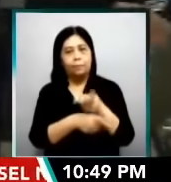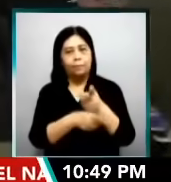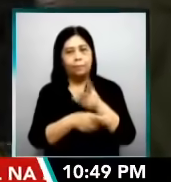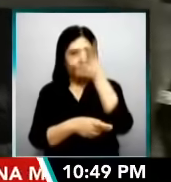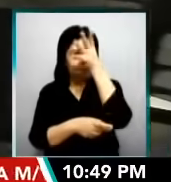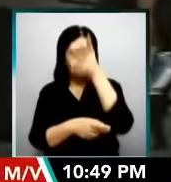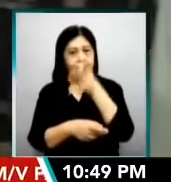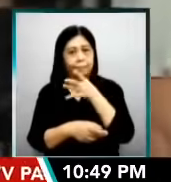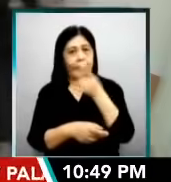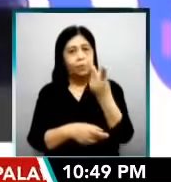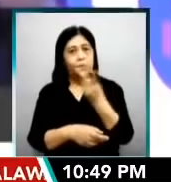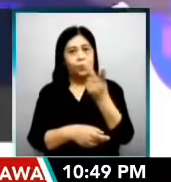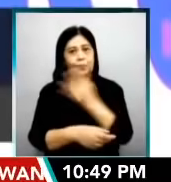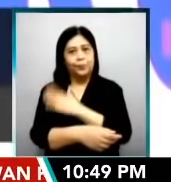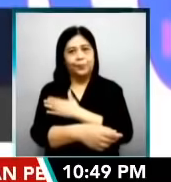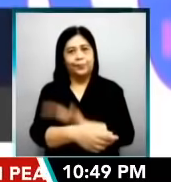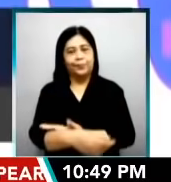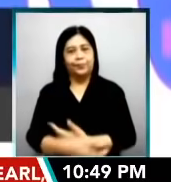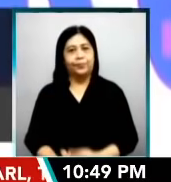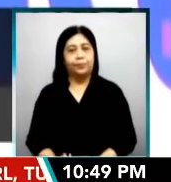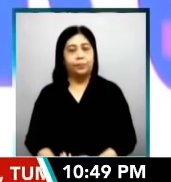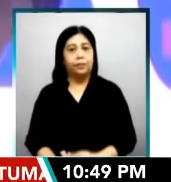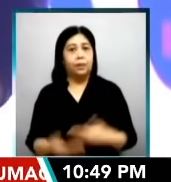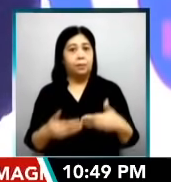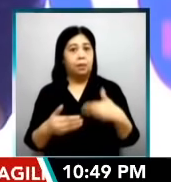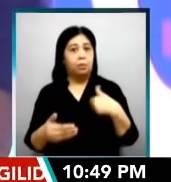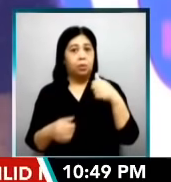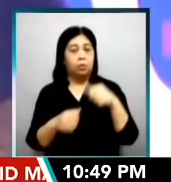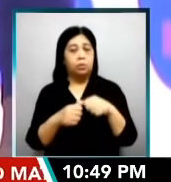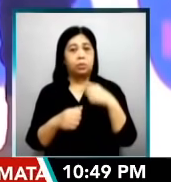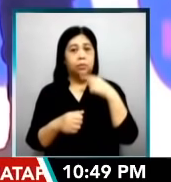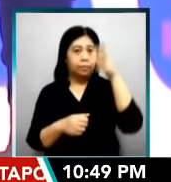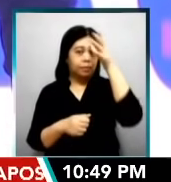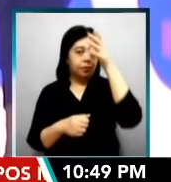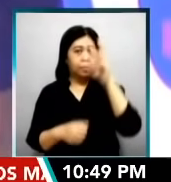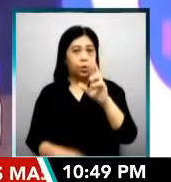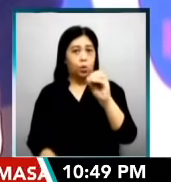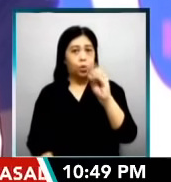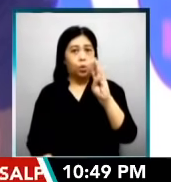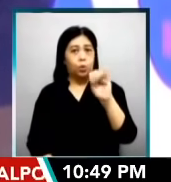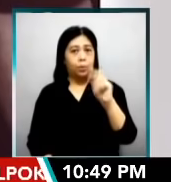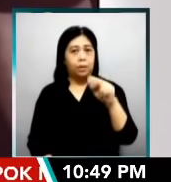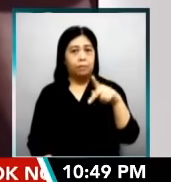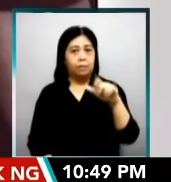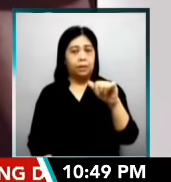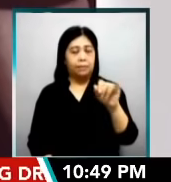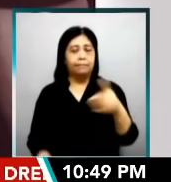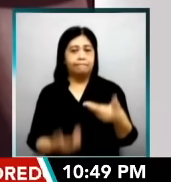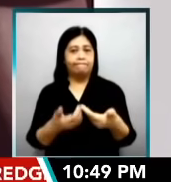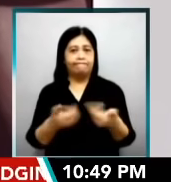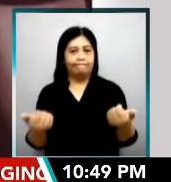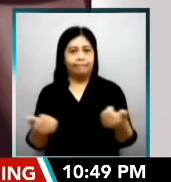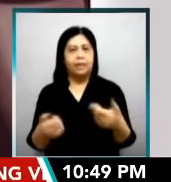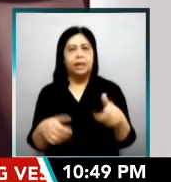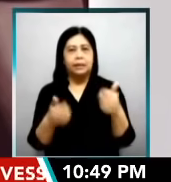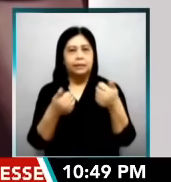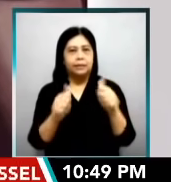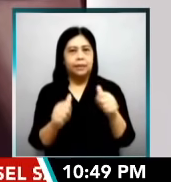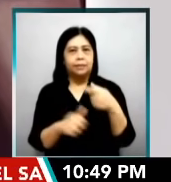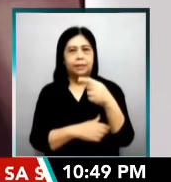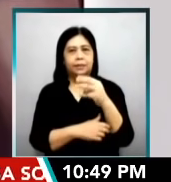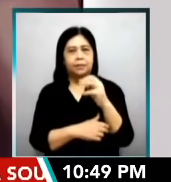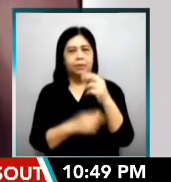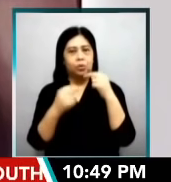anak. Bago nito, kinumpirma ng kanyang amang si Robin Padilla ang hiwalayan, sinusubukan pa ng GMA News na makuha